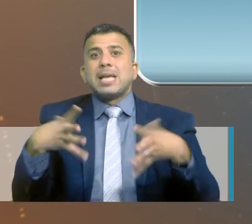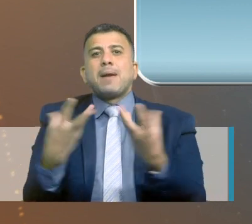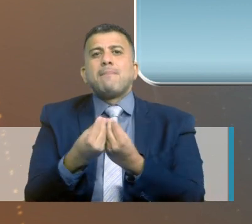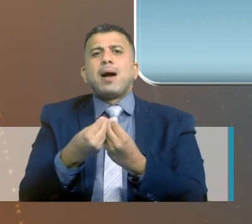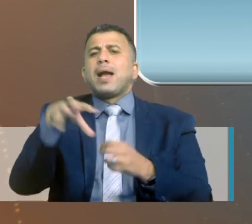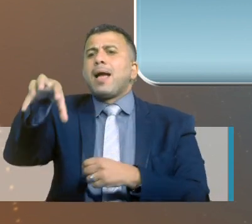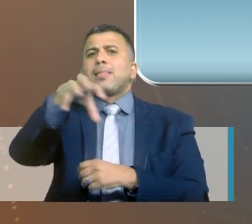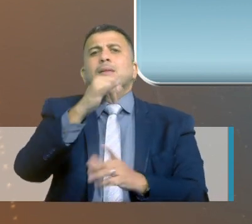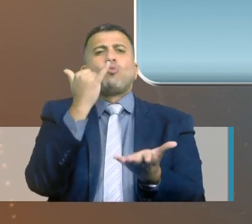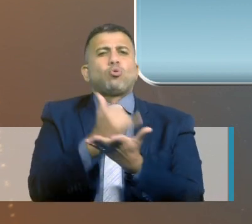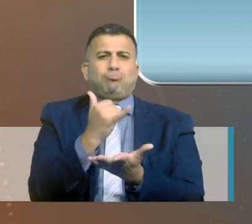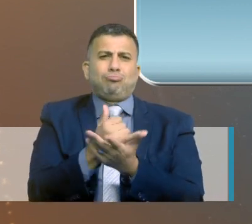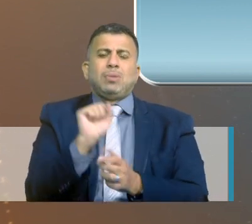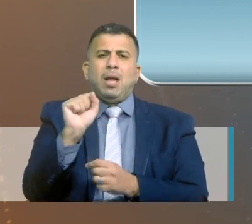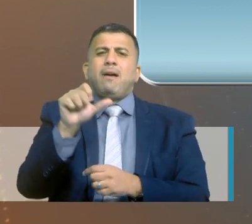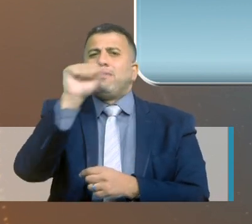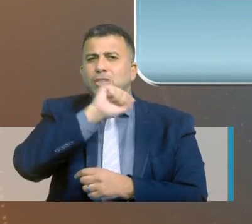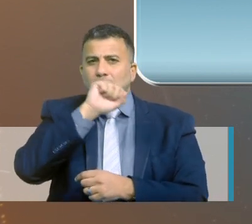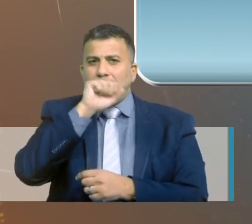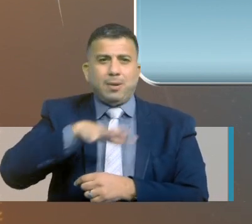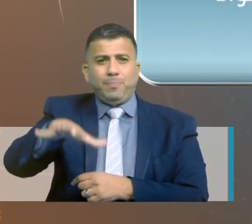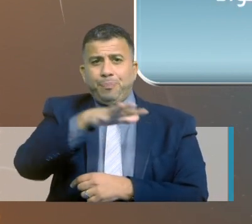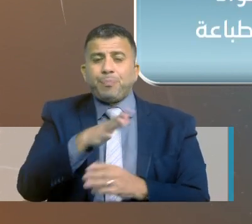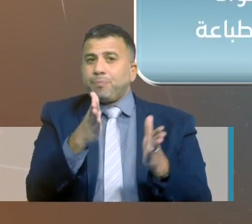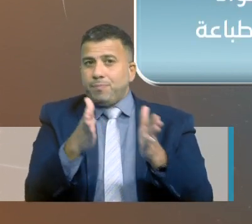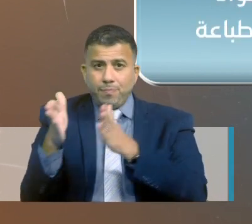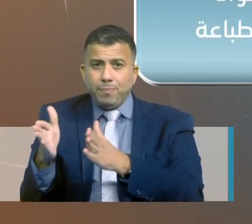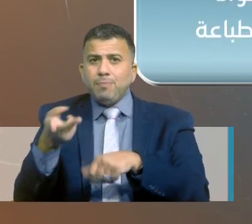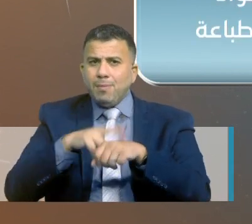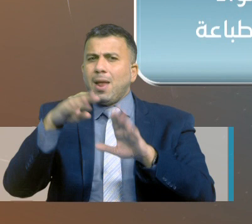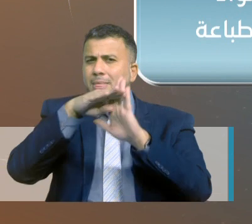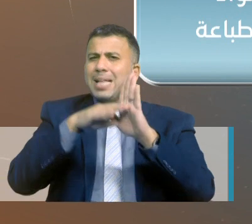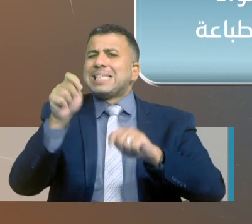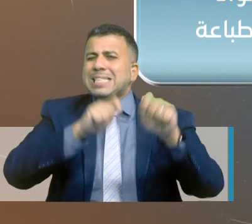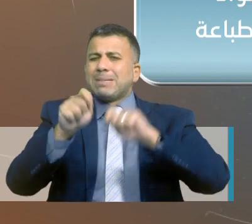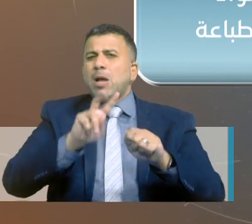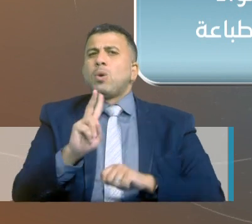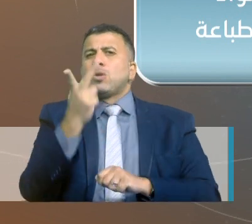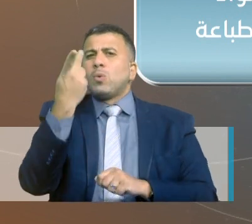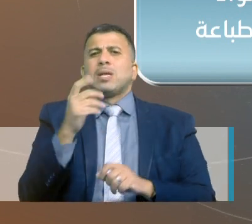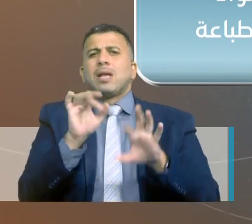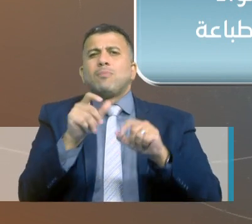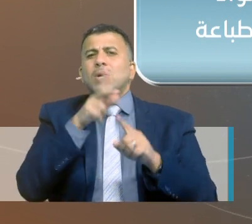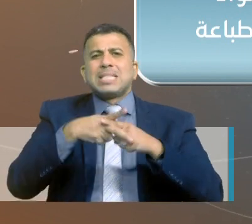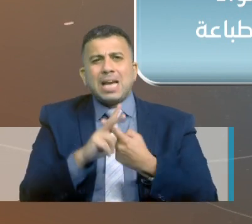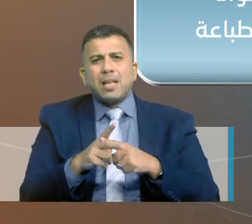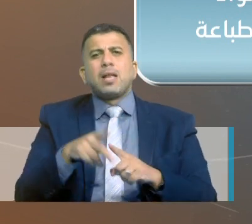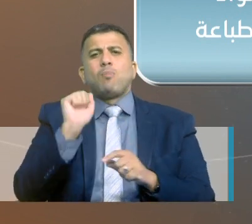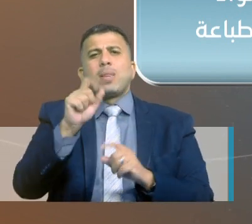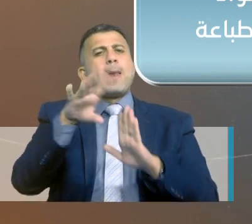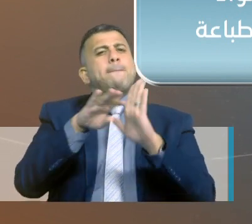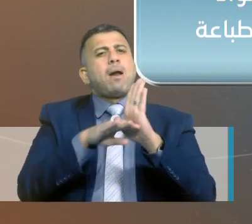بالتنسيق مع الجهات المختصه الاخرى في الامارات الى جانب اعدادي وتصميمي وتطوير واستخدام